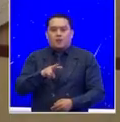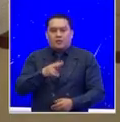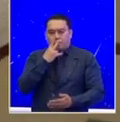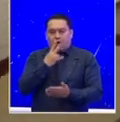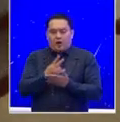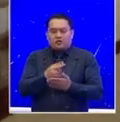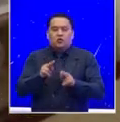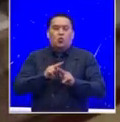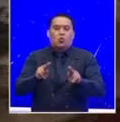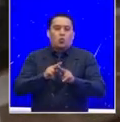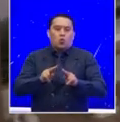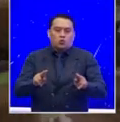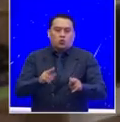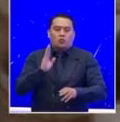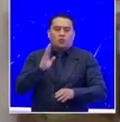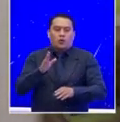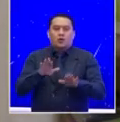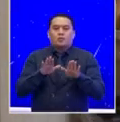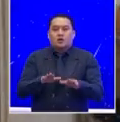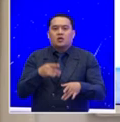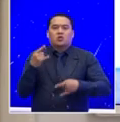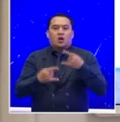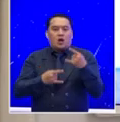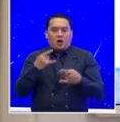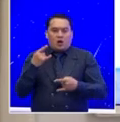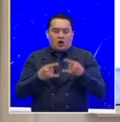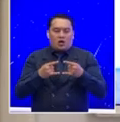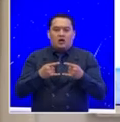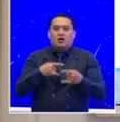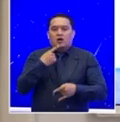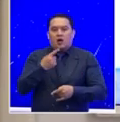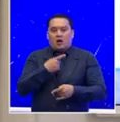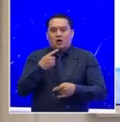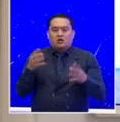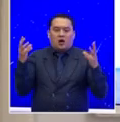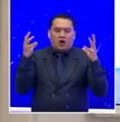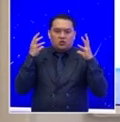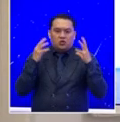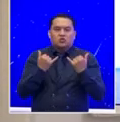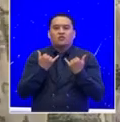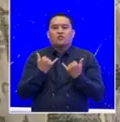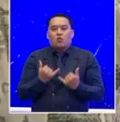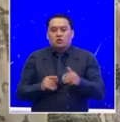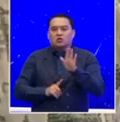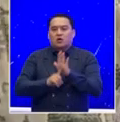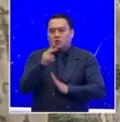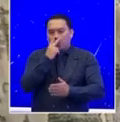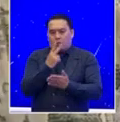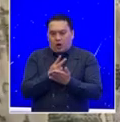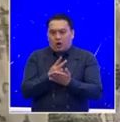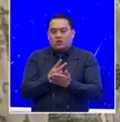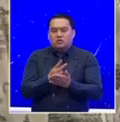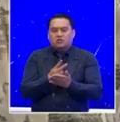трансляция уроков. Также ретрансляция идет по местному телевидению, аудиоверсия на радио Классик. С сегодняшнего дня начнет показ